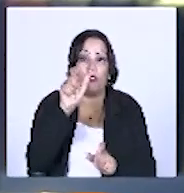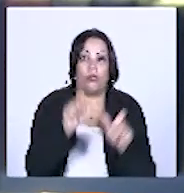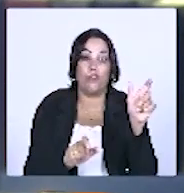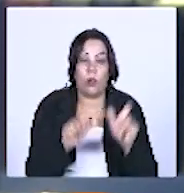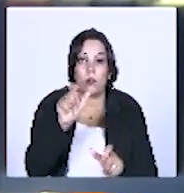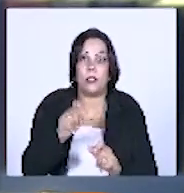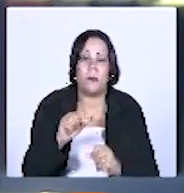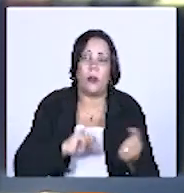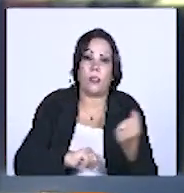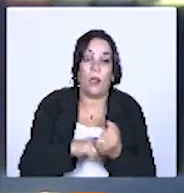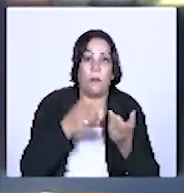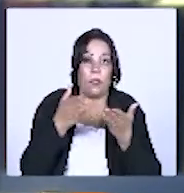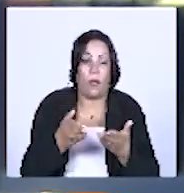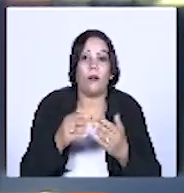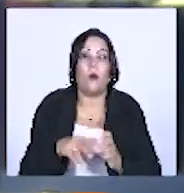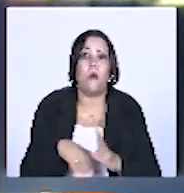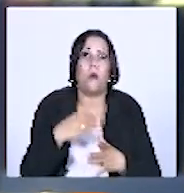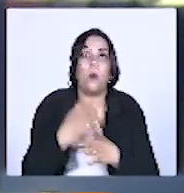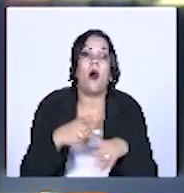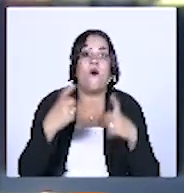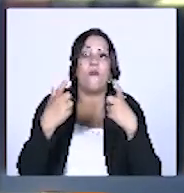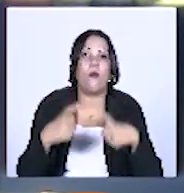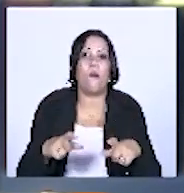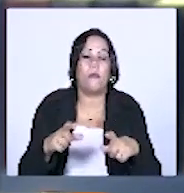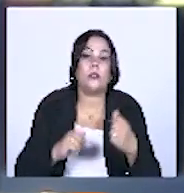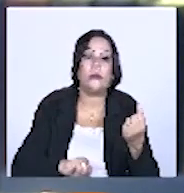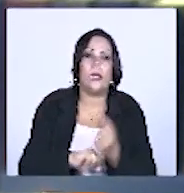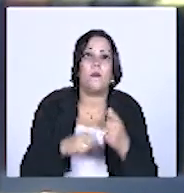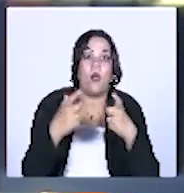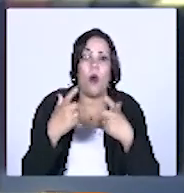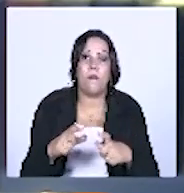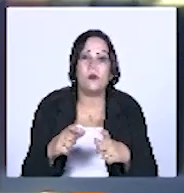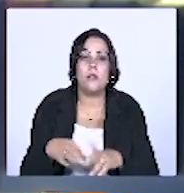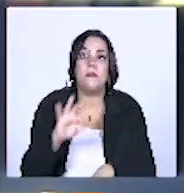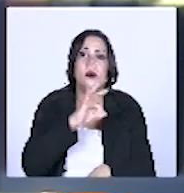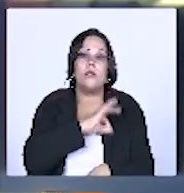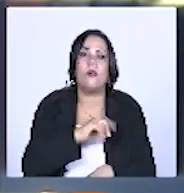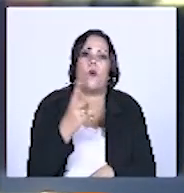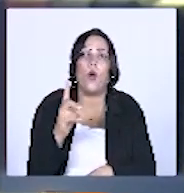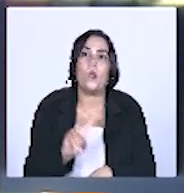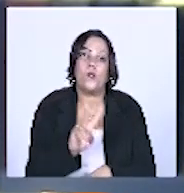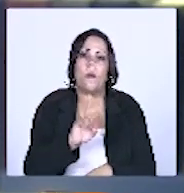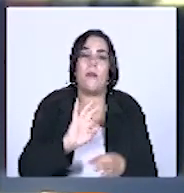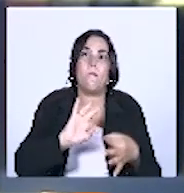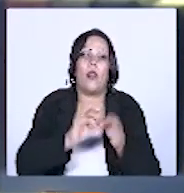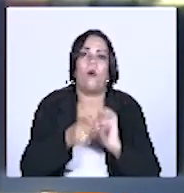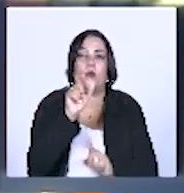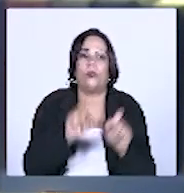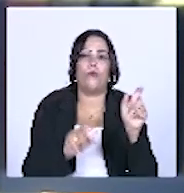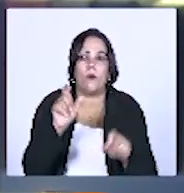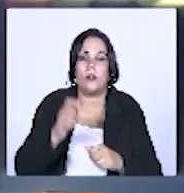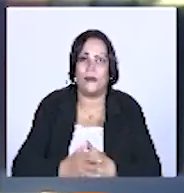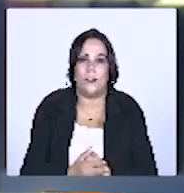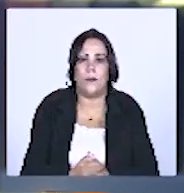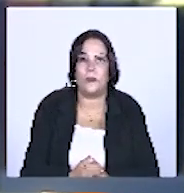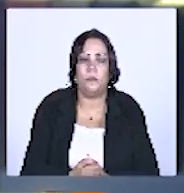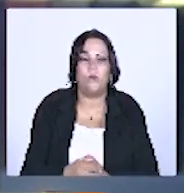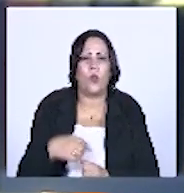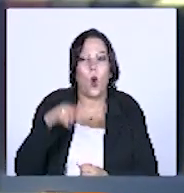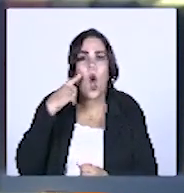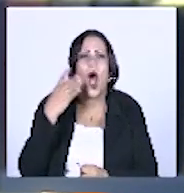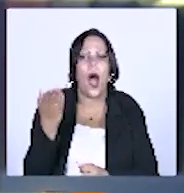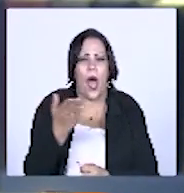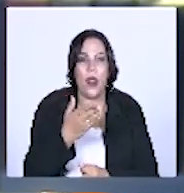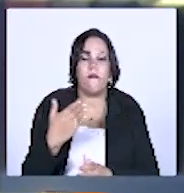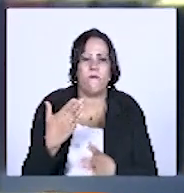هذا الدعم وفي الخبز تحديدا في دعم الخبز يستفيد 71 مليون مواطن احنا عارفين ان